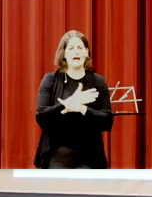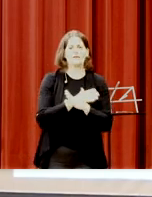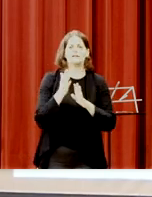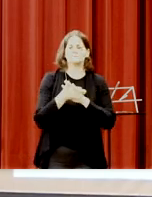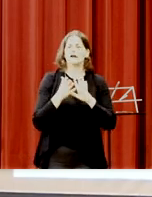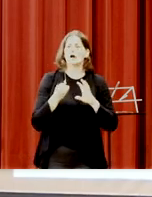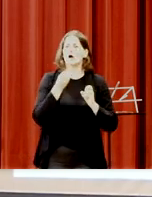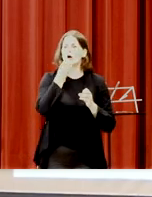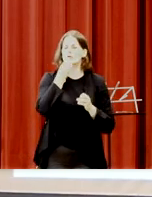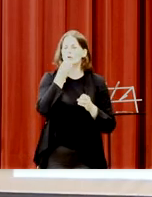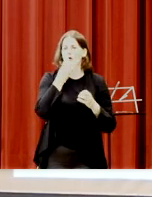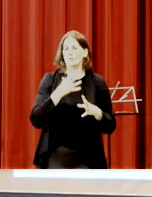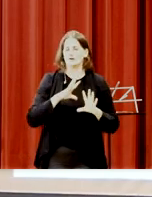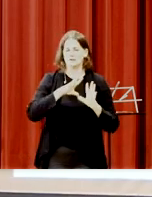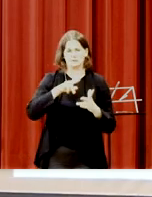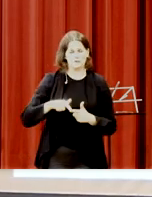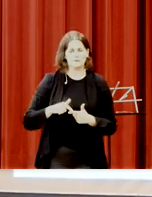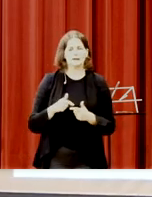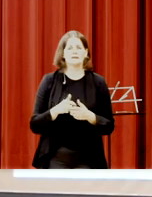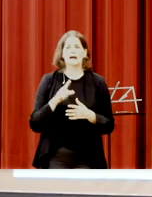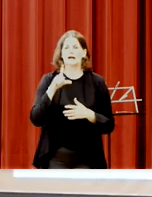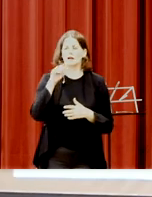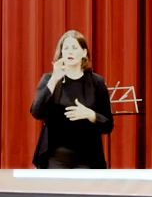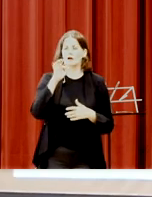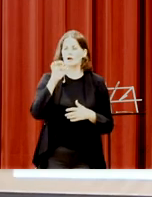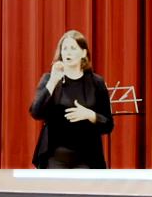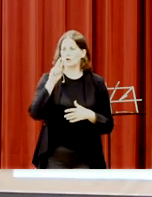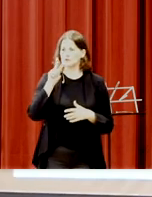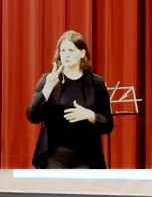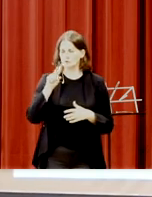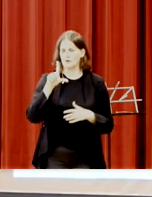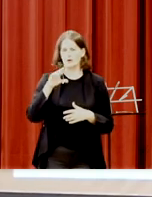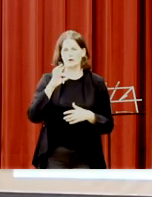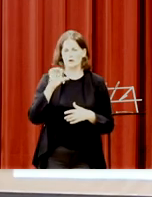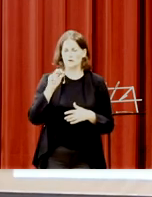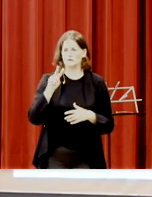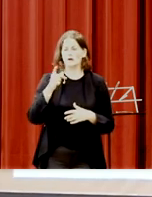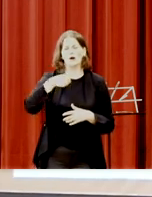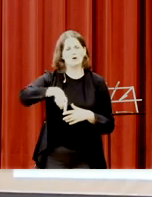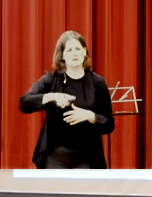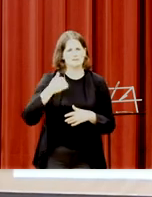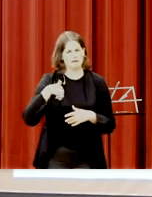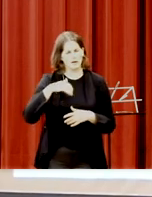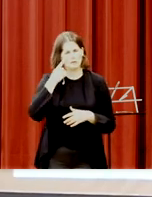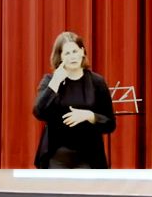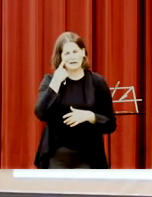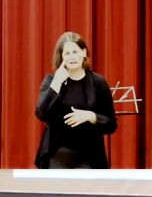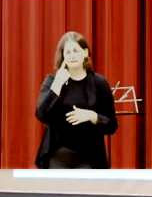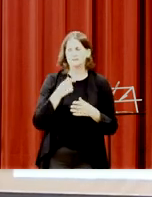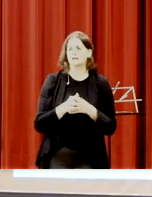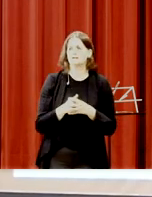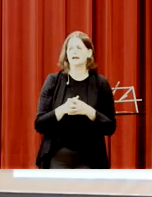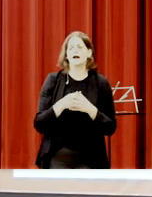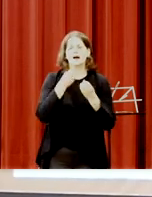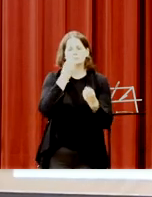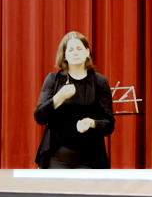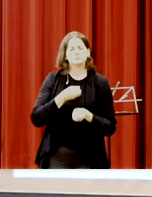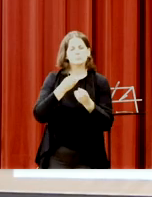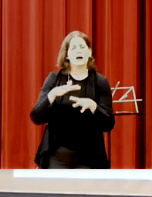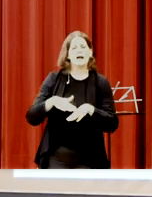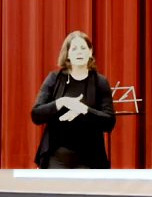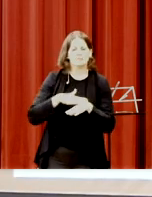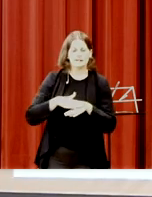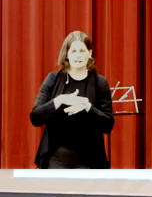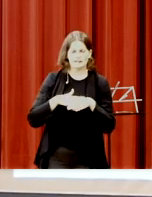l'anunci que ha fet el Ministeri d'una dotació extraordinària per l'any 2024 per contractar PDI